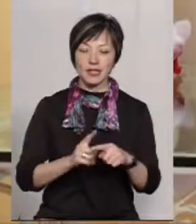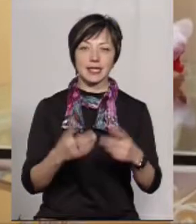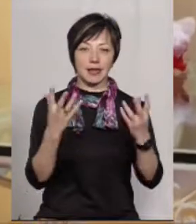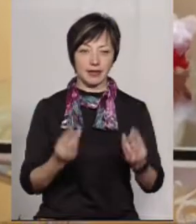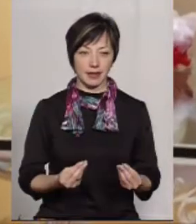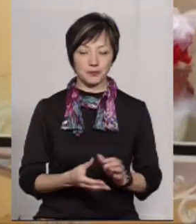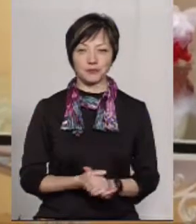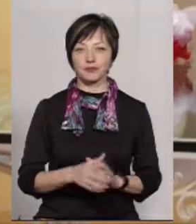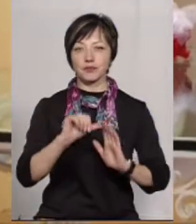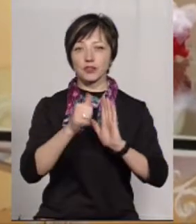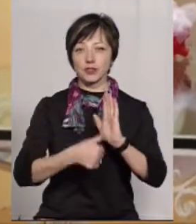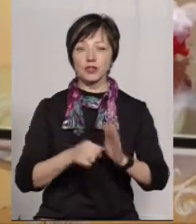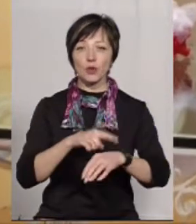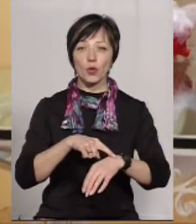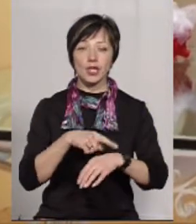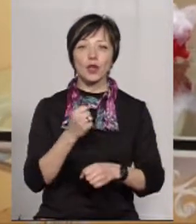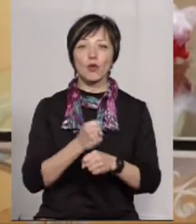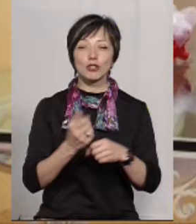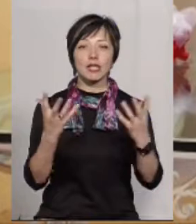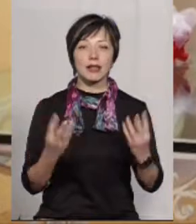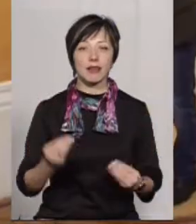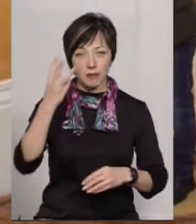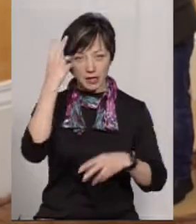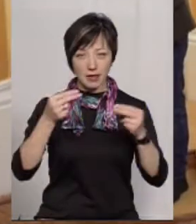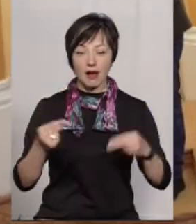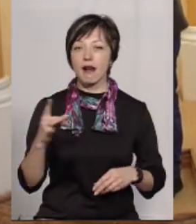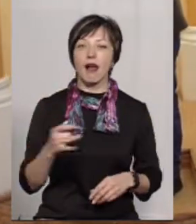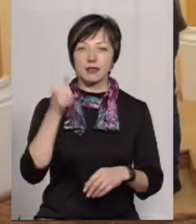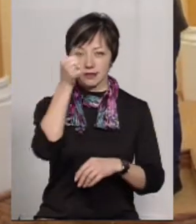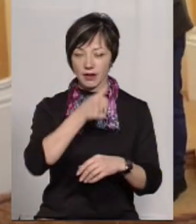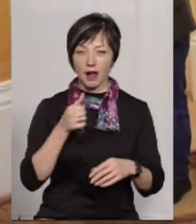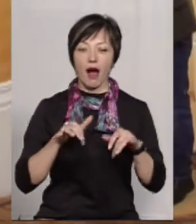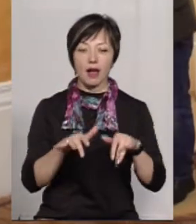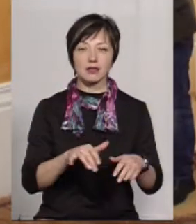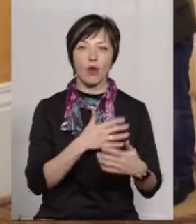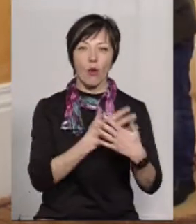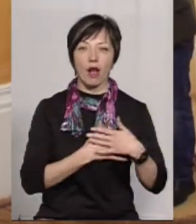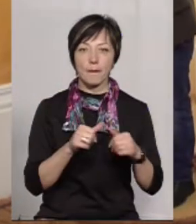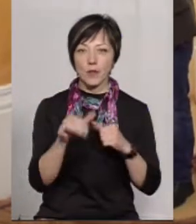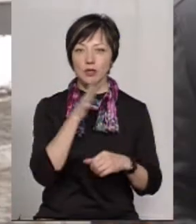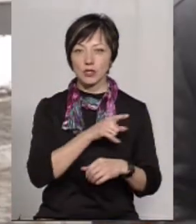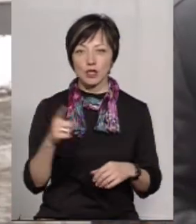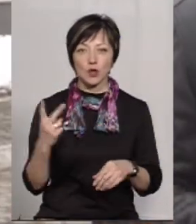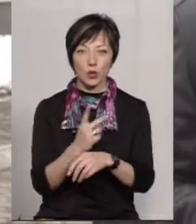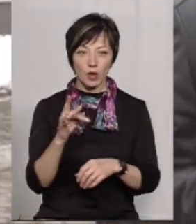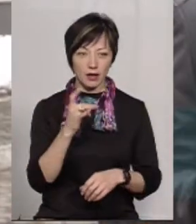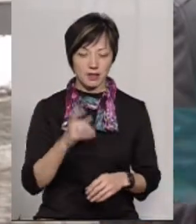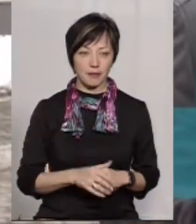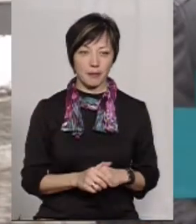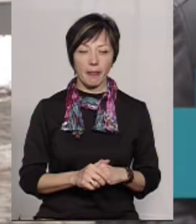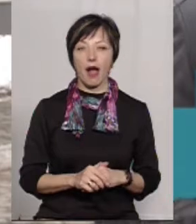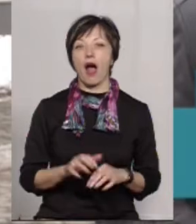день. 16-годинний робочий день у Хмельницькому Драці раз у рік. Акція «Кохання поза часом» у Хмельницькому проводиться вдруге. Акція має